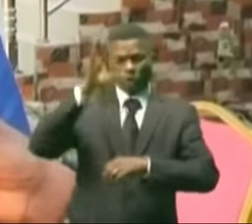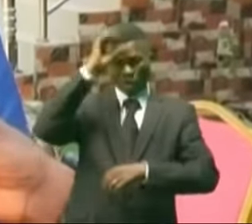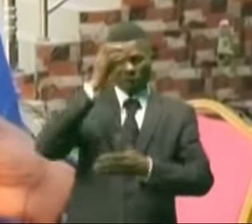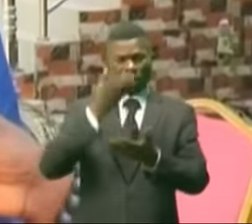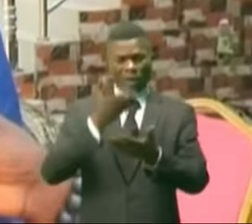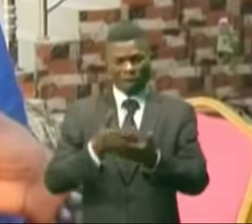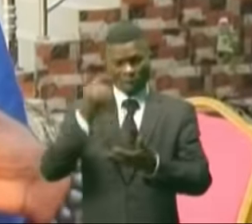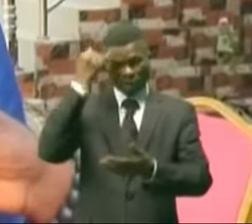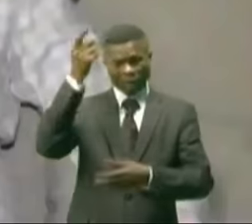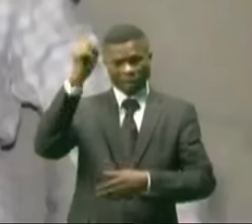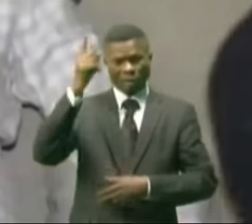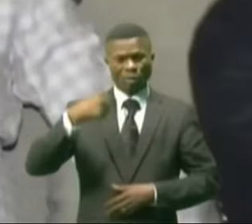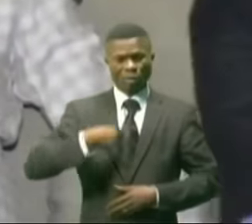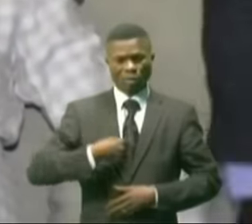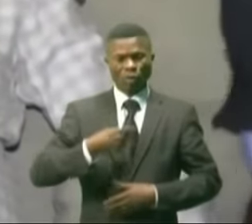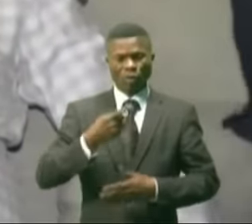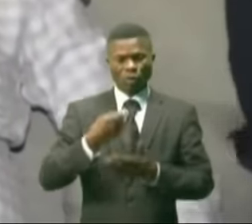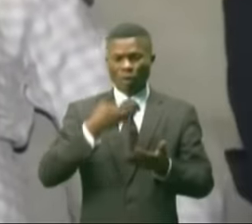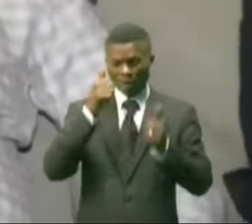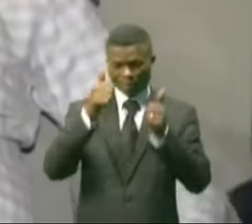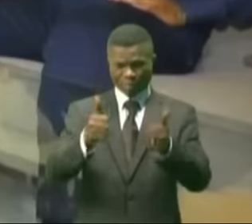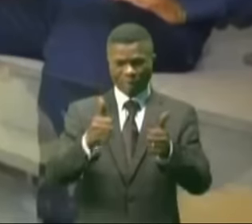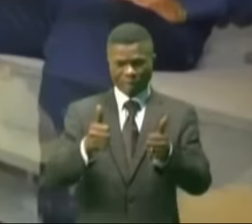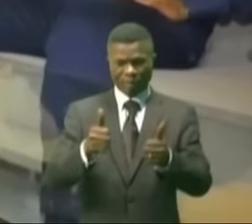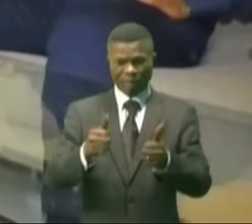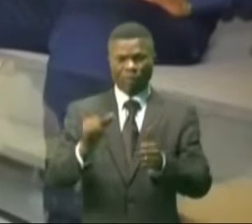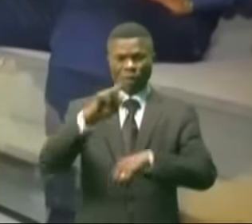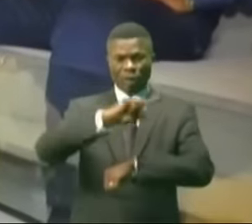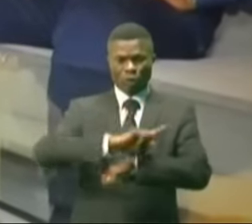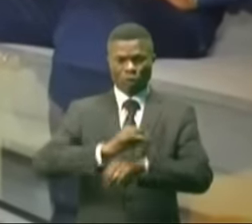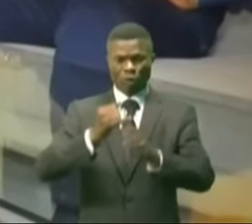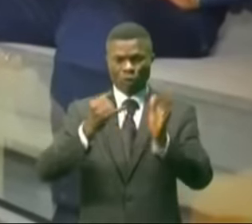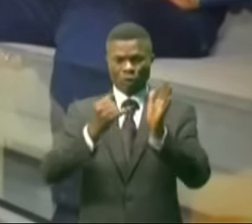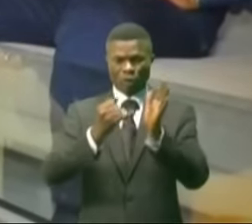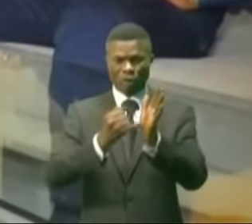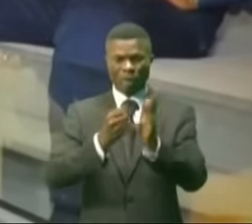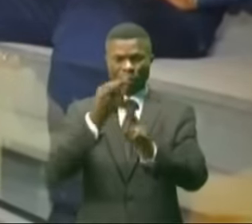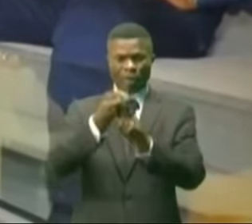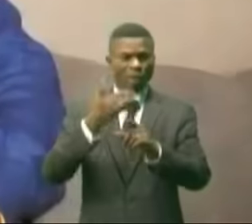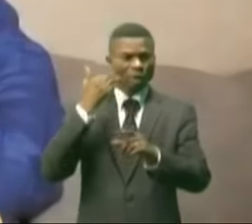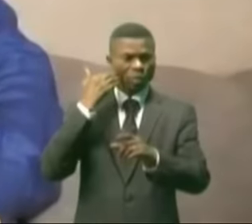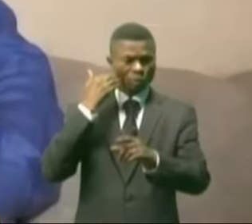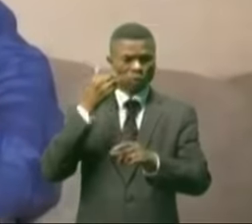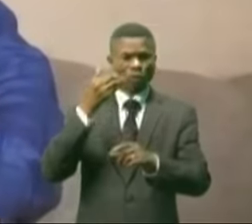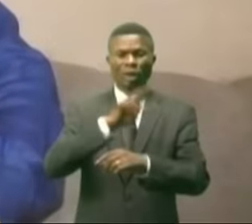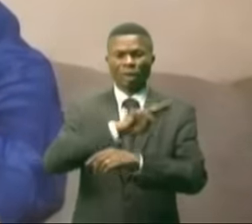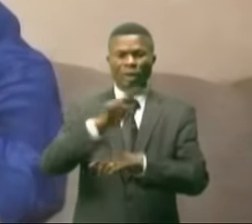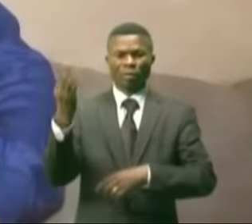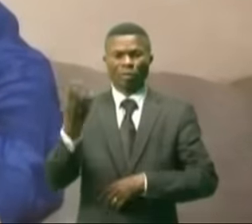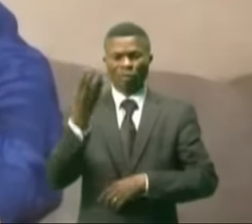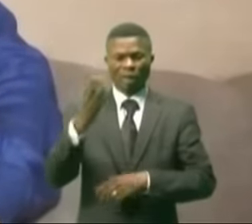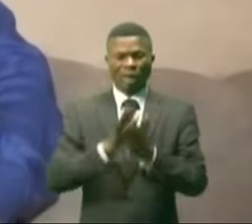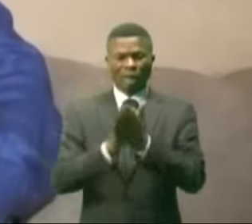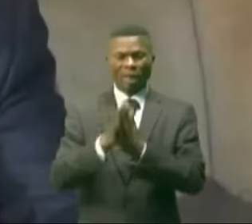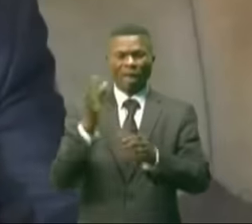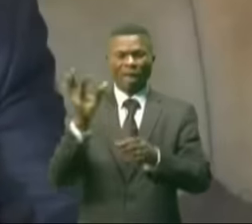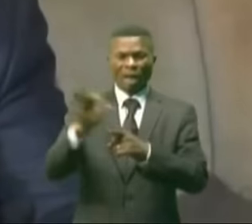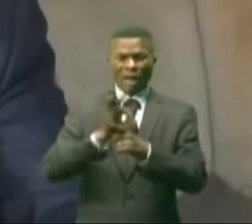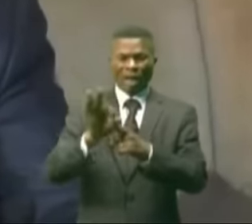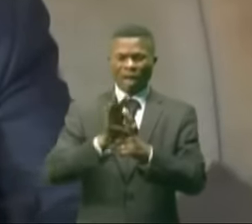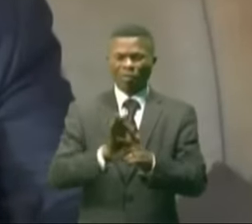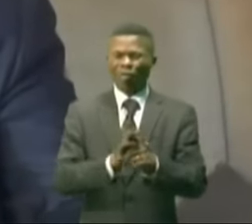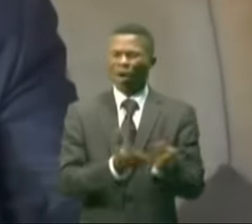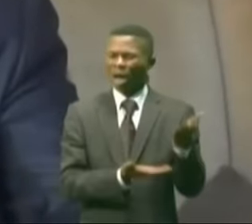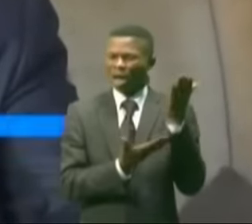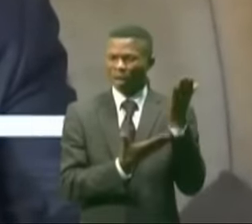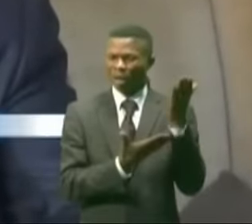premières impressions sont bonnes. La journée du samedi 1er juin 2024 est consacrée à cette formation très attendue qui